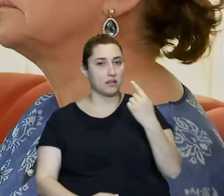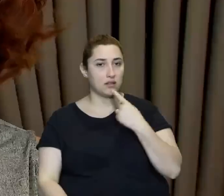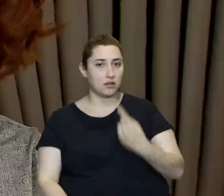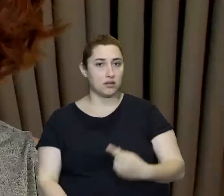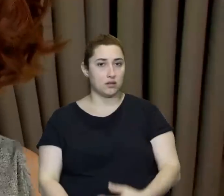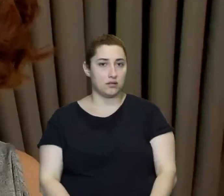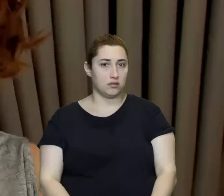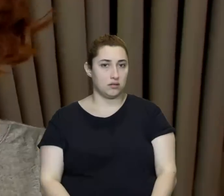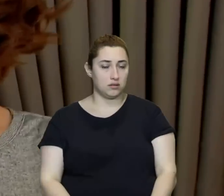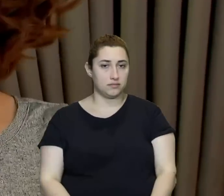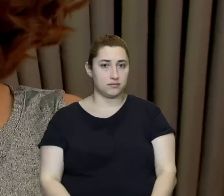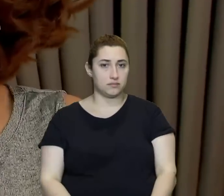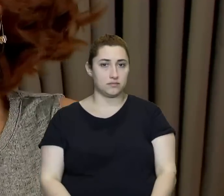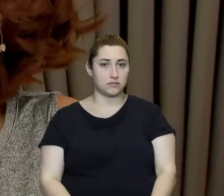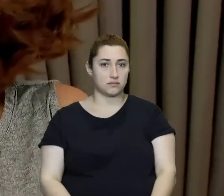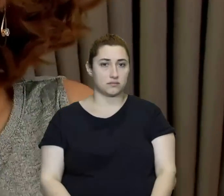istedi.